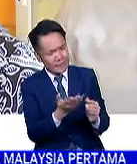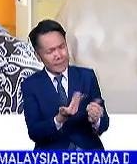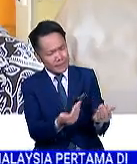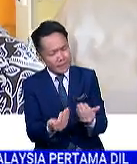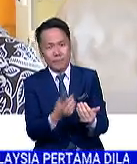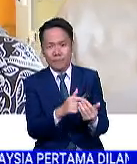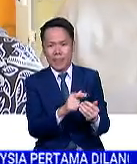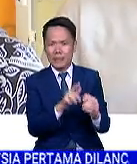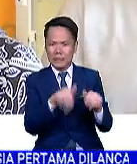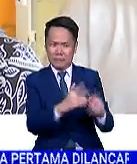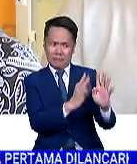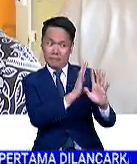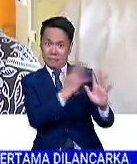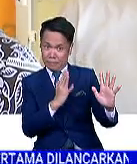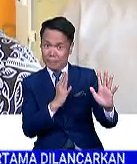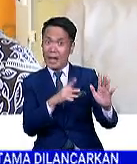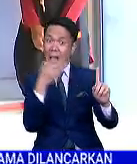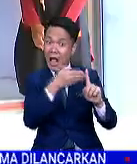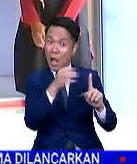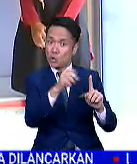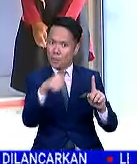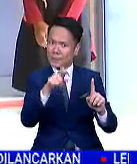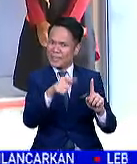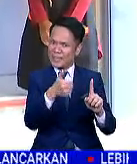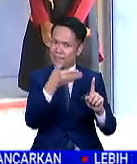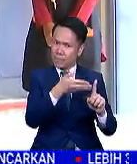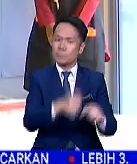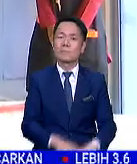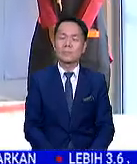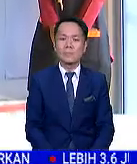supaya SOP itu terus dipatuhi.